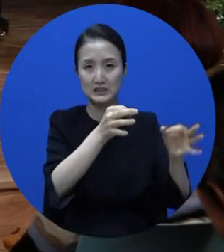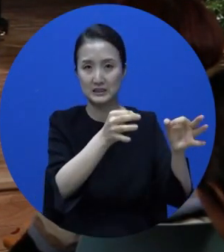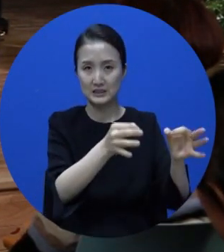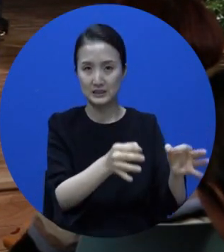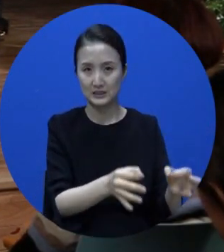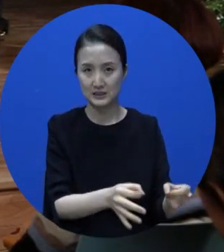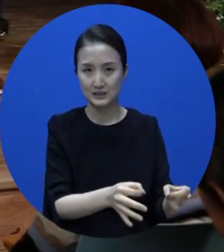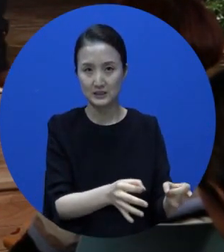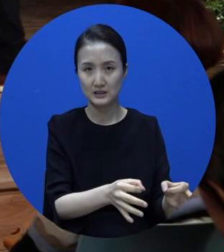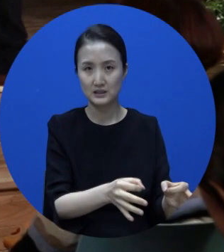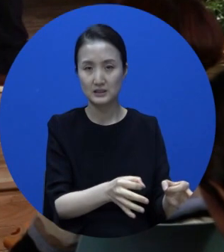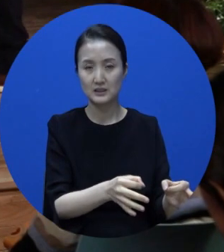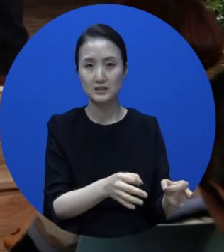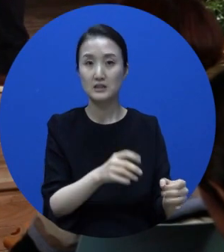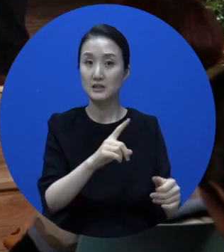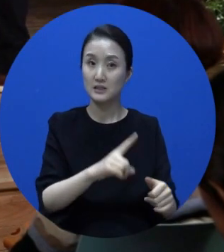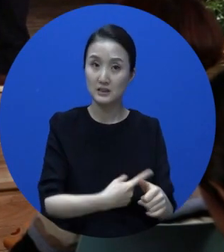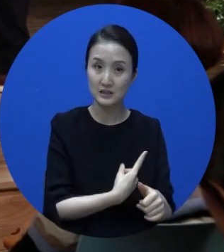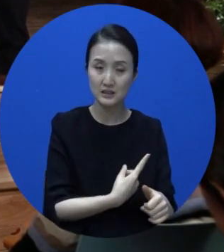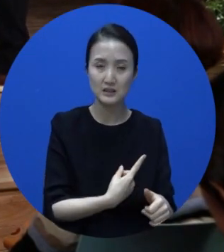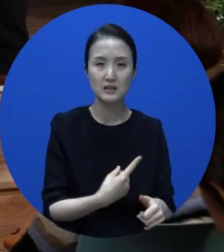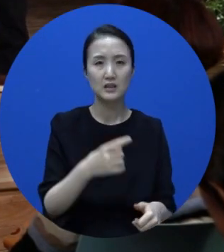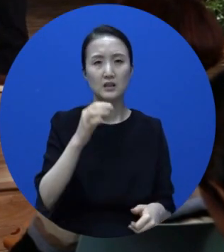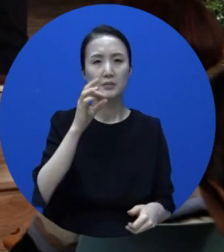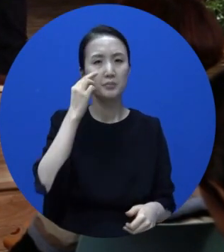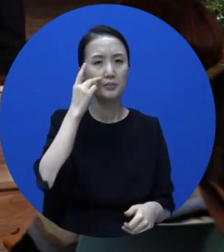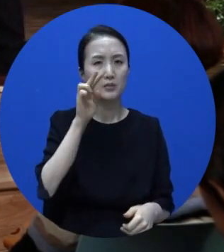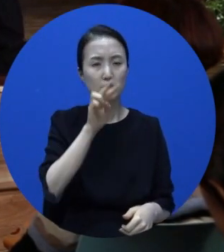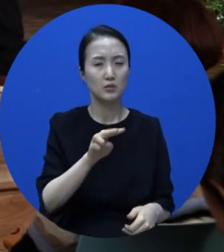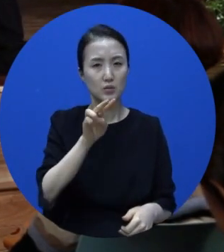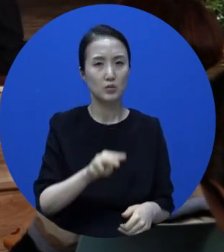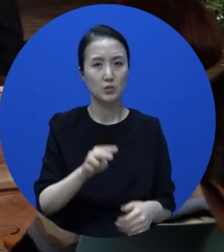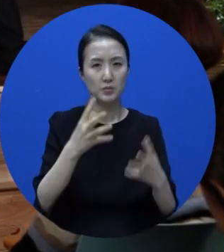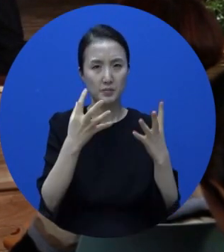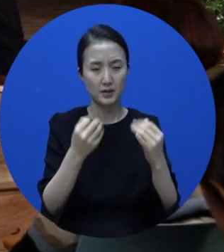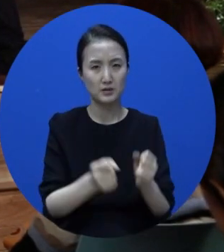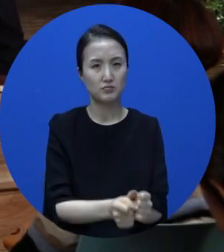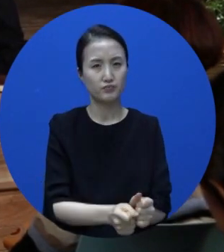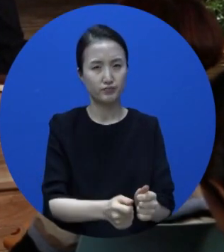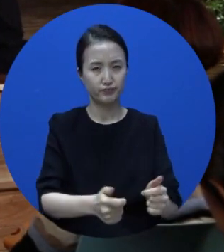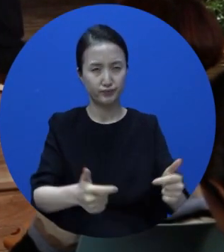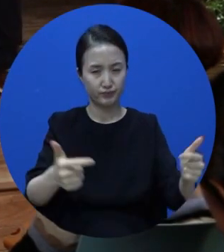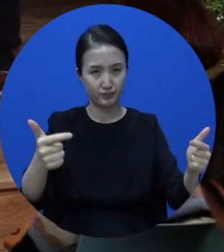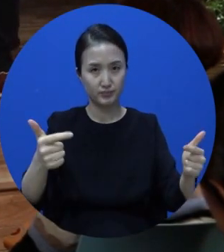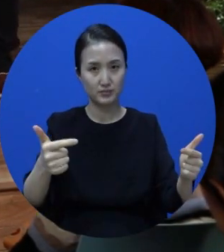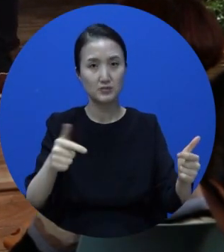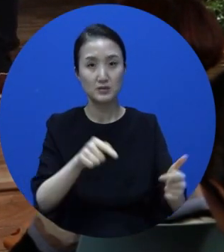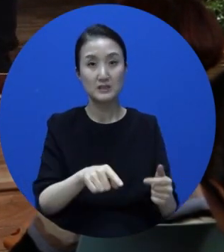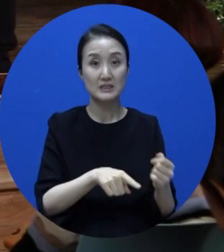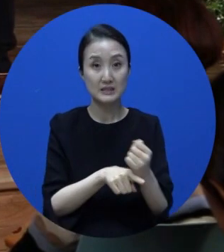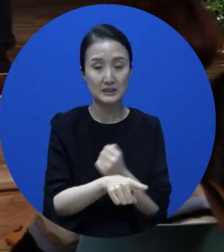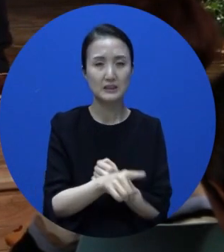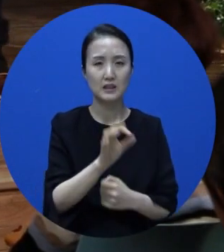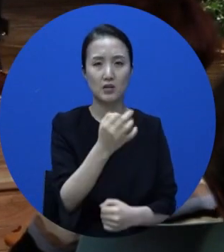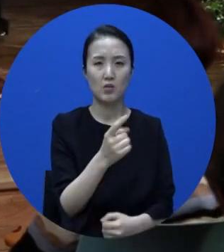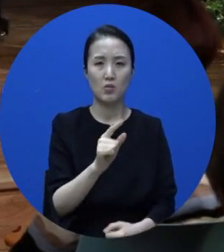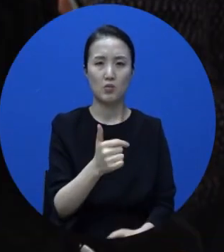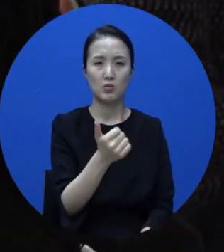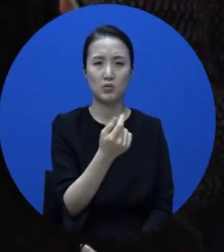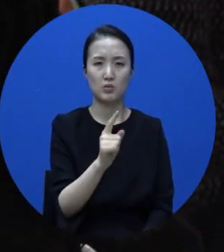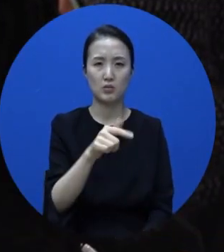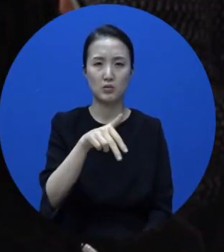떨어뜨린다 통화량을 시중에 많이 푼다 이것을 완화 적 통화정책 이라 합니다 뭐 따라해 주세요 완화 적도와